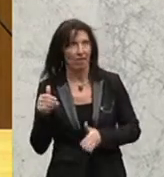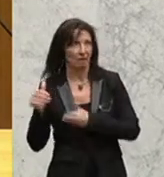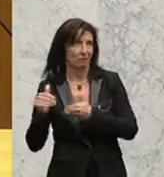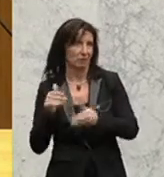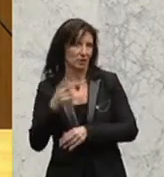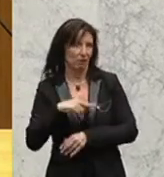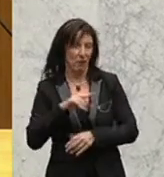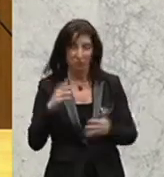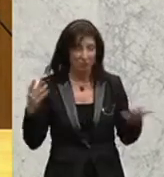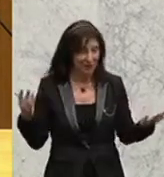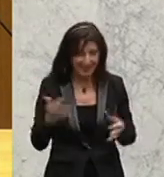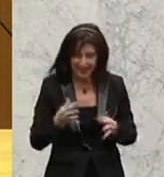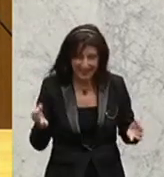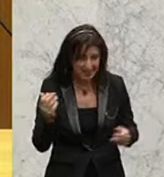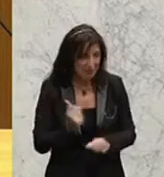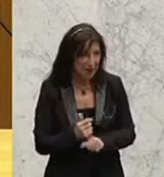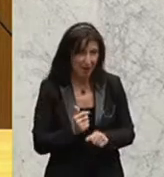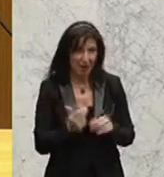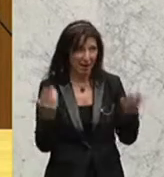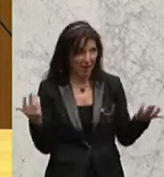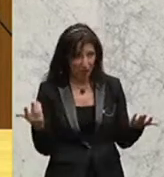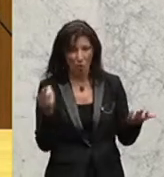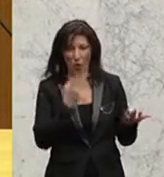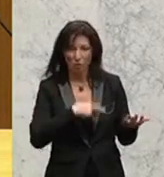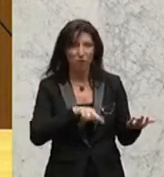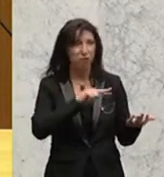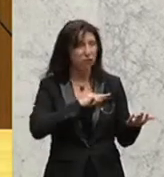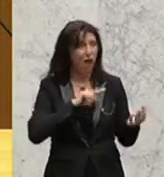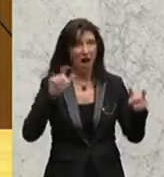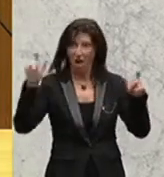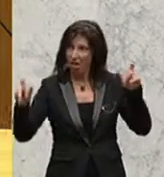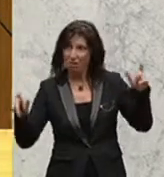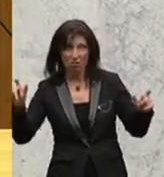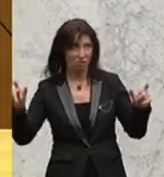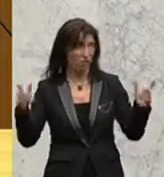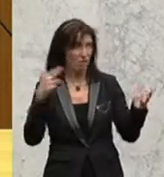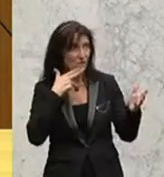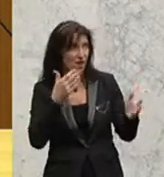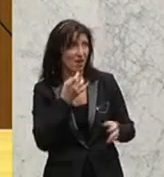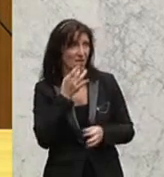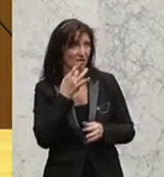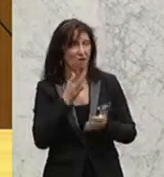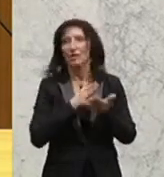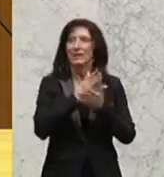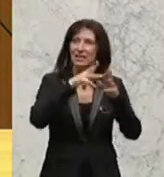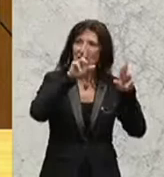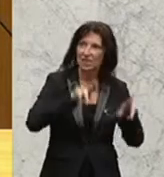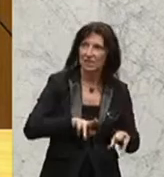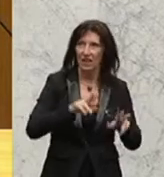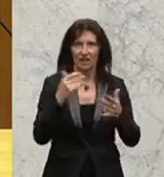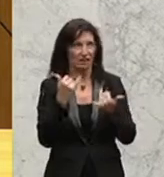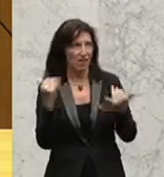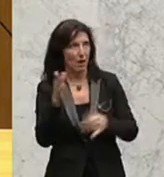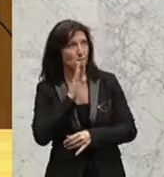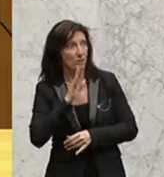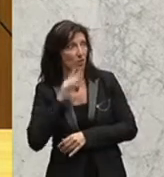da nichts getan wird und die Verantwortung zusammengeführt wird bei den Beamten, sowohl fürs Dienstrecht wie auch für die Finanzierung und für die Pension